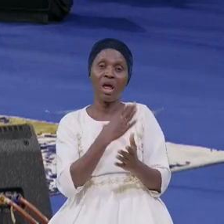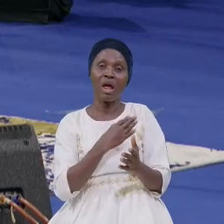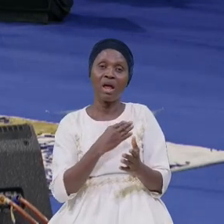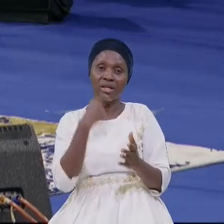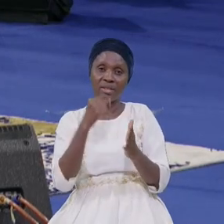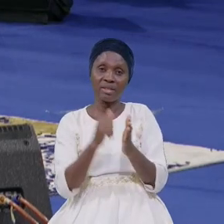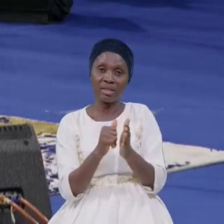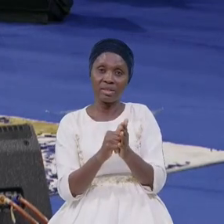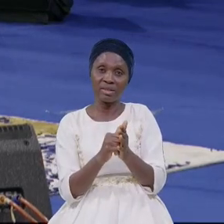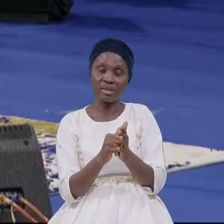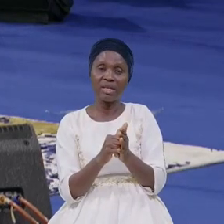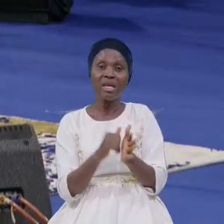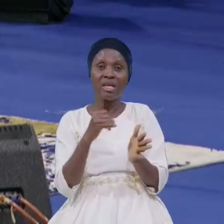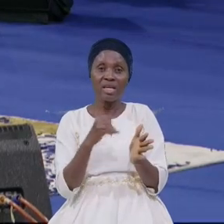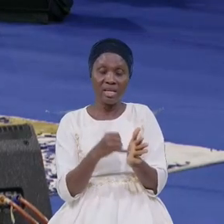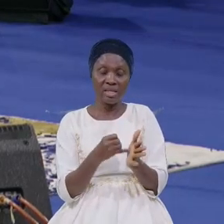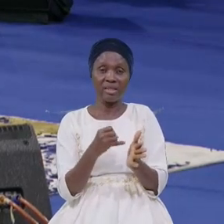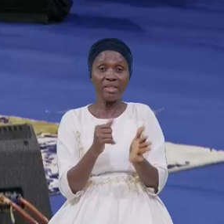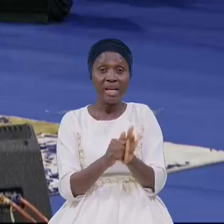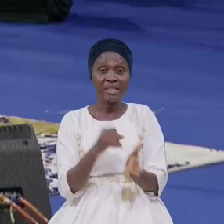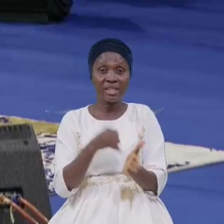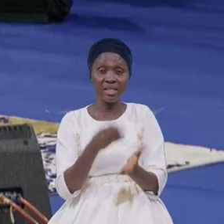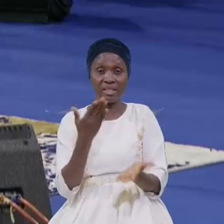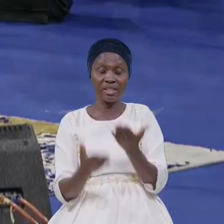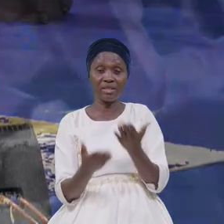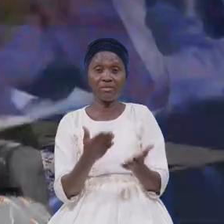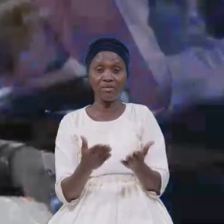et fait germer les plantes